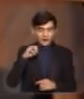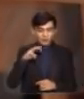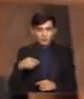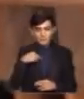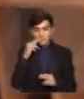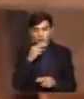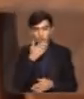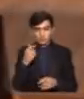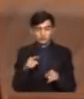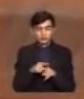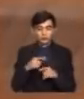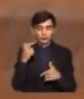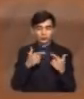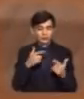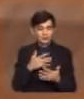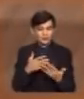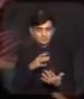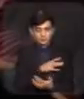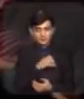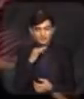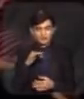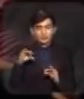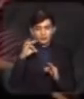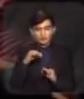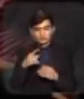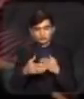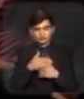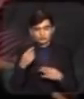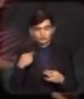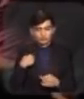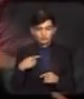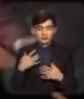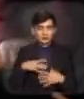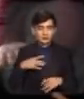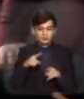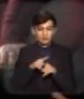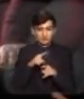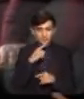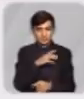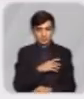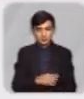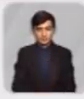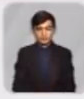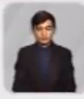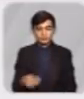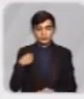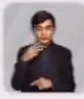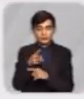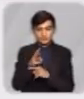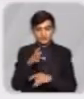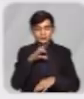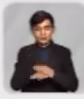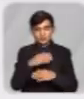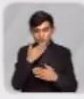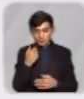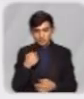да қатаң сөгіс берді дейді. Енді бірі түсінік алынбастан жазаға тартылдық деп отыр. Мен видеокамераға түсірмесем,